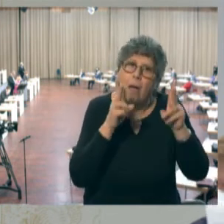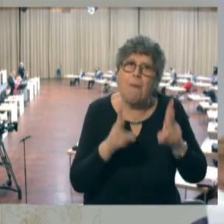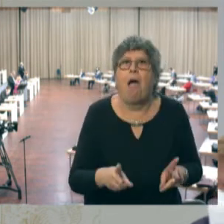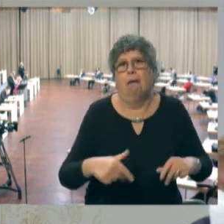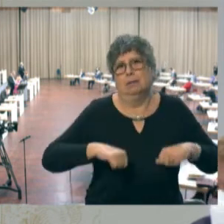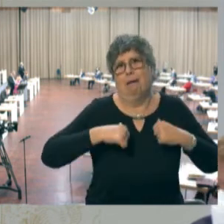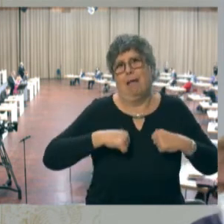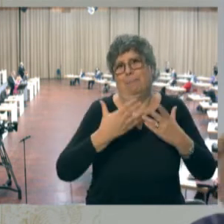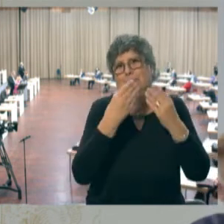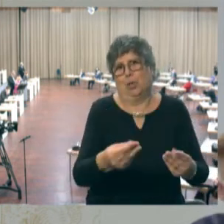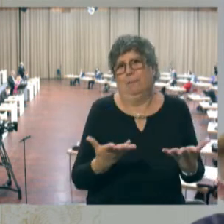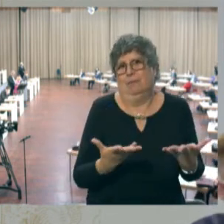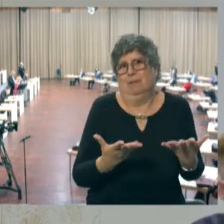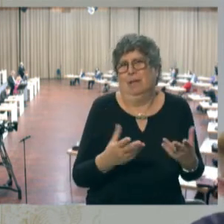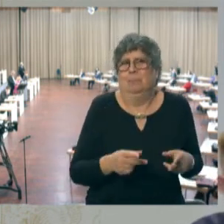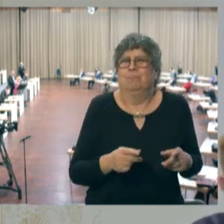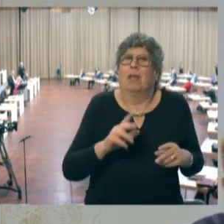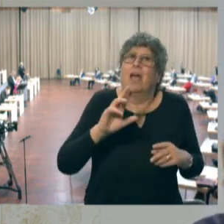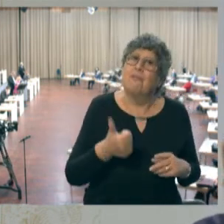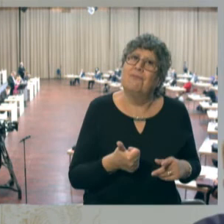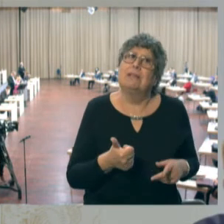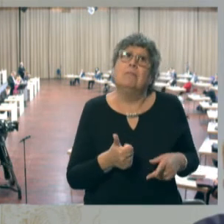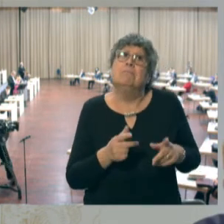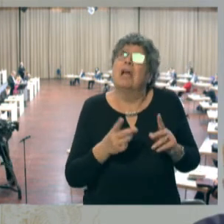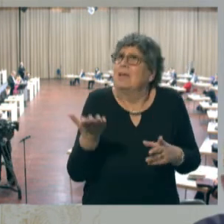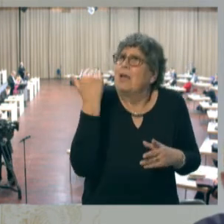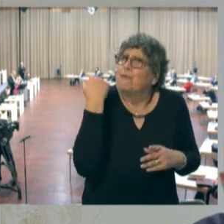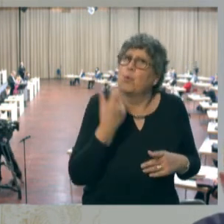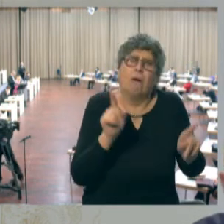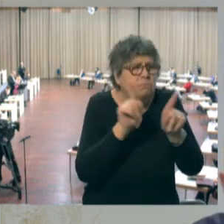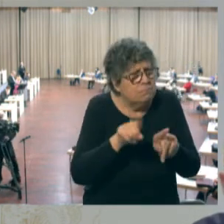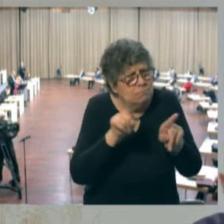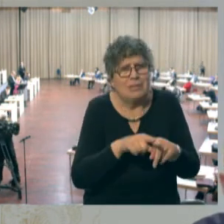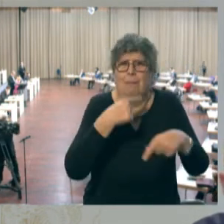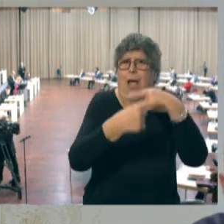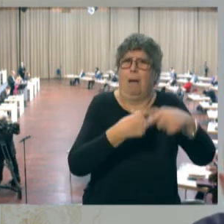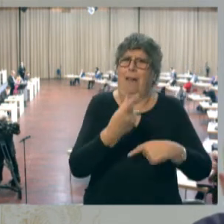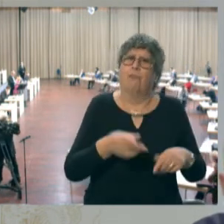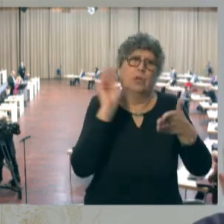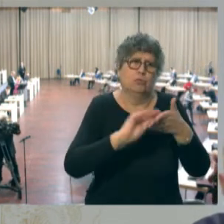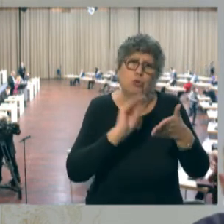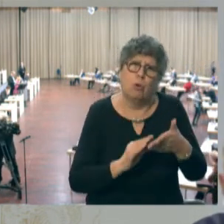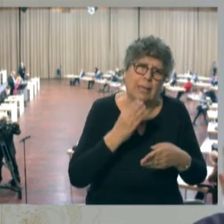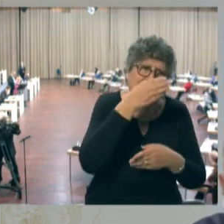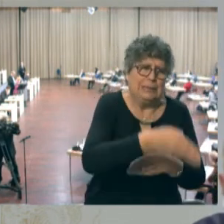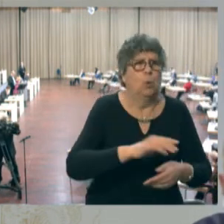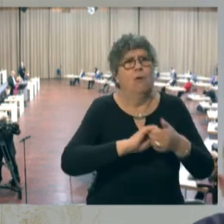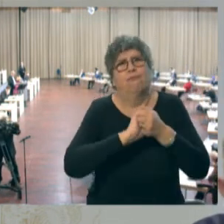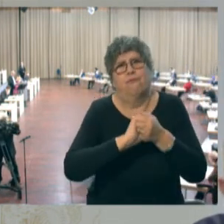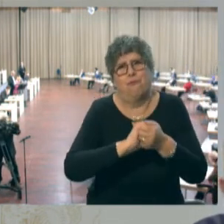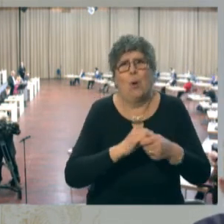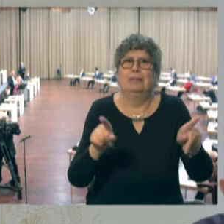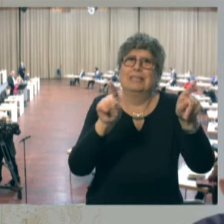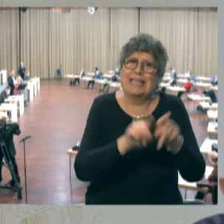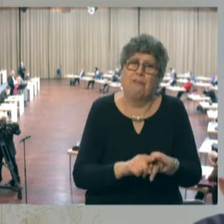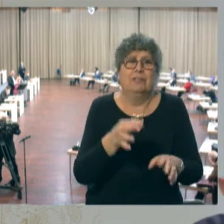haben, dass sie wieder einen verlässlichen Alltag haben, dass sie in die Schule gehen können, dass sie sich mit Freunden treffen können, dass sie